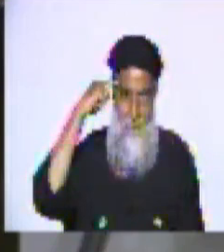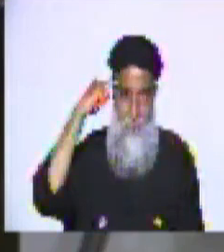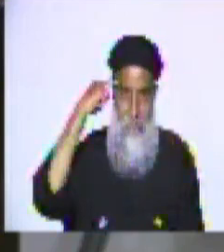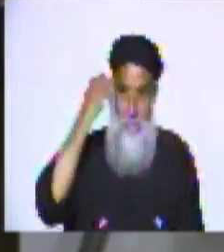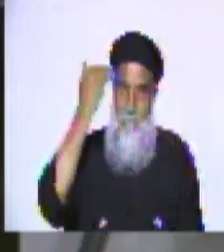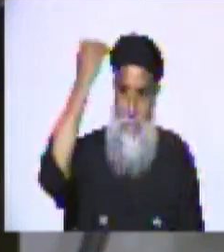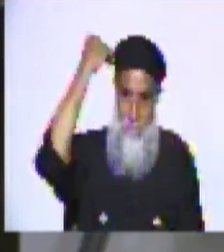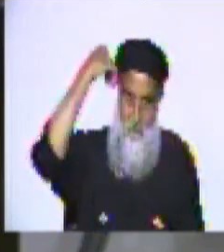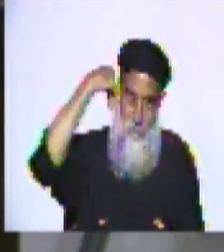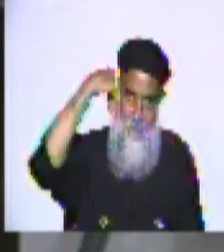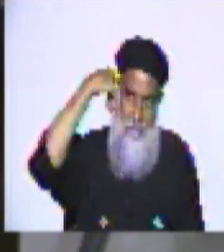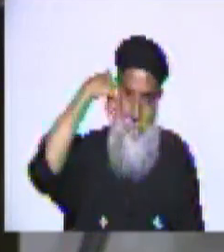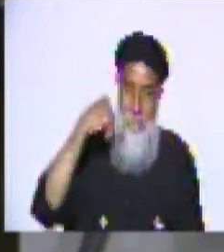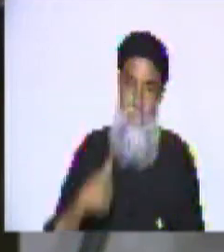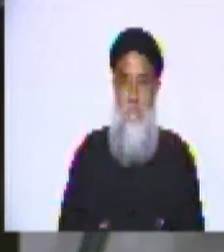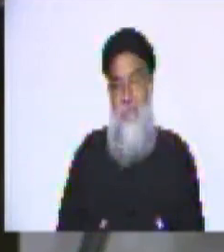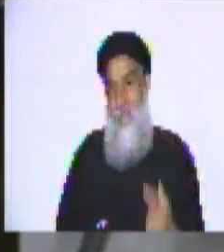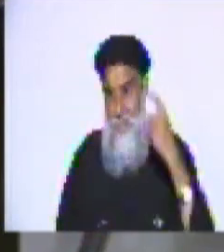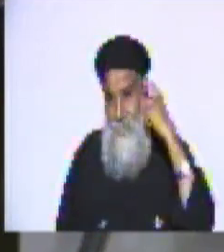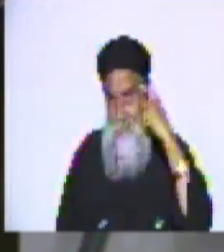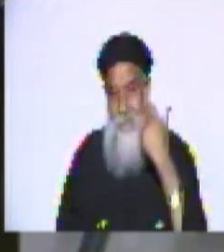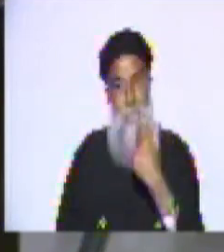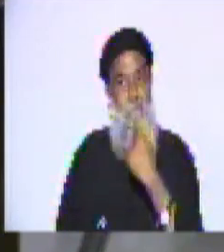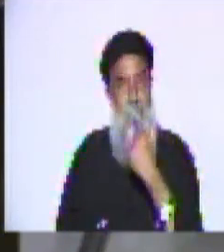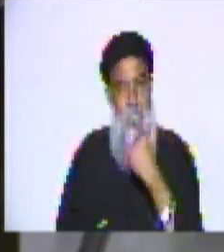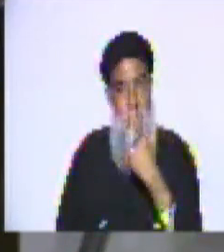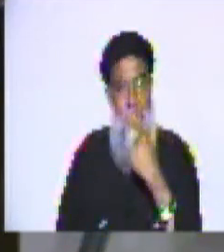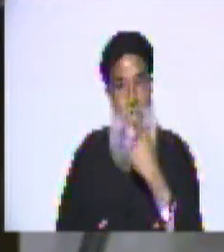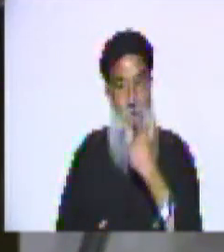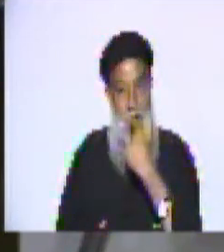العقل، دي حاجة معنوية خالص.